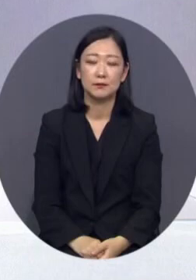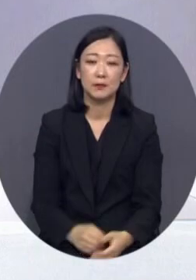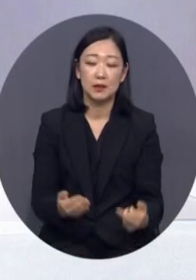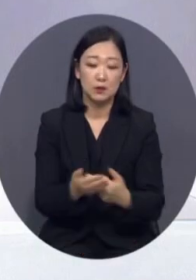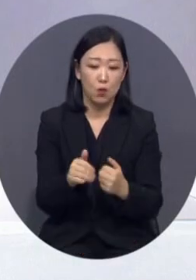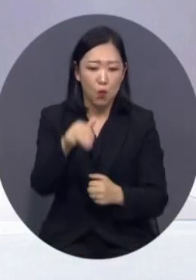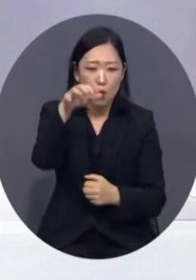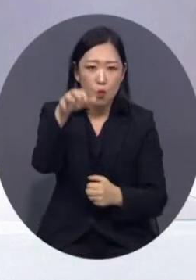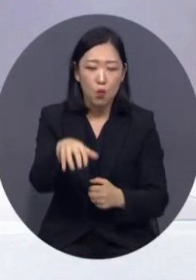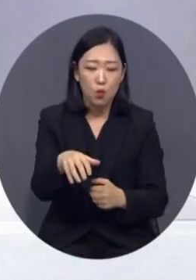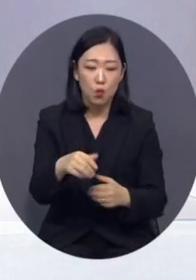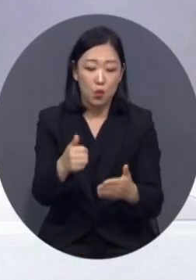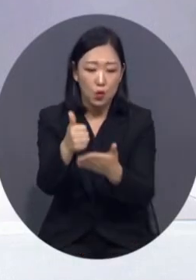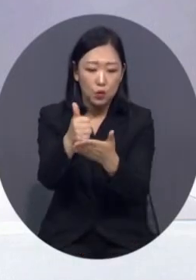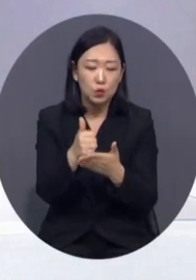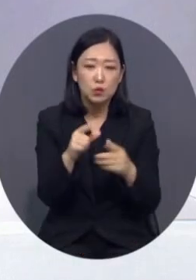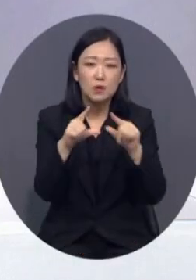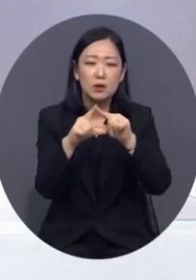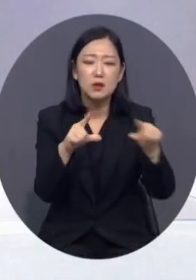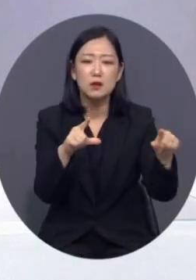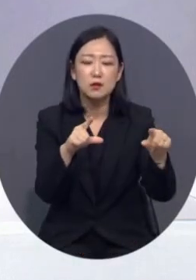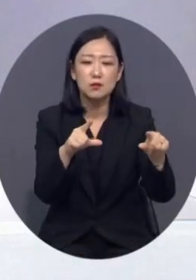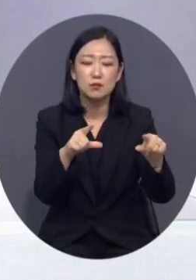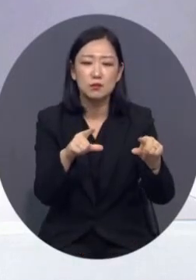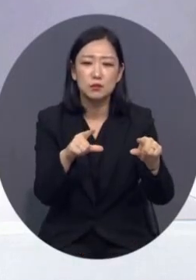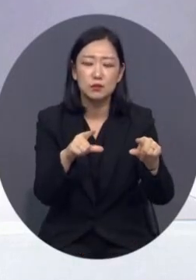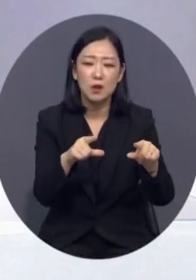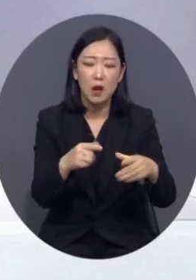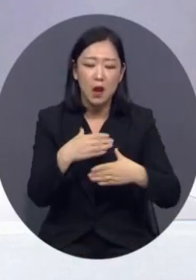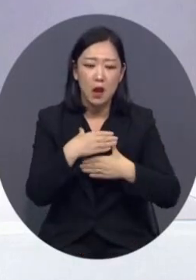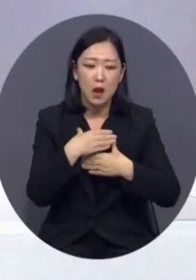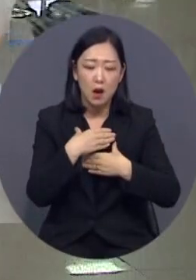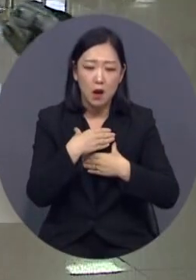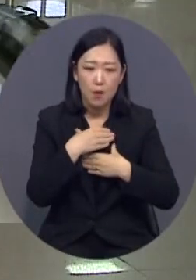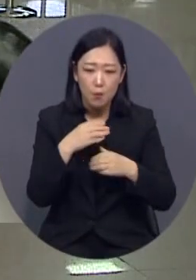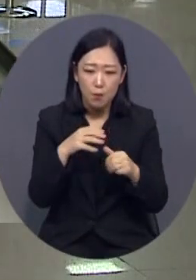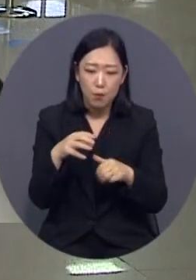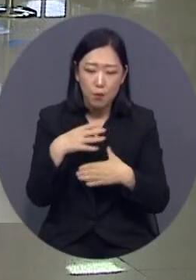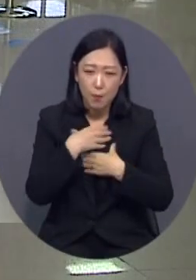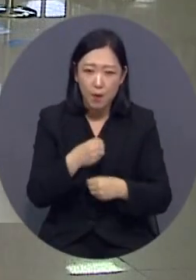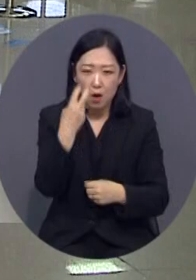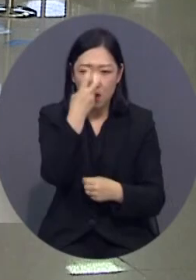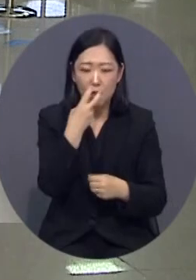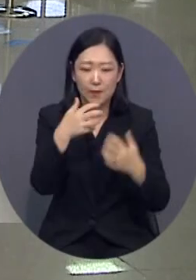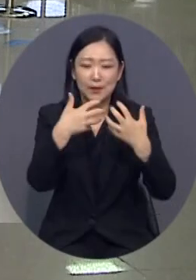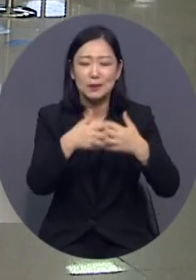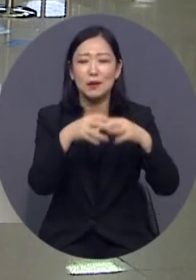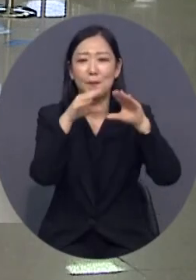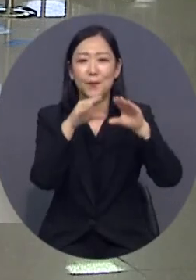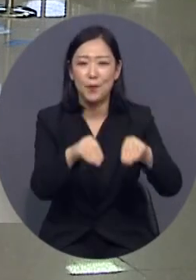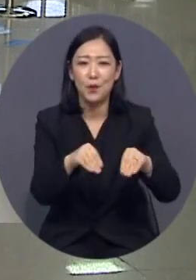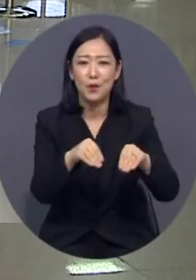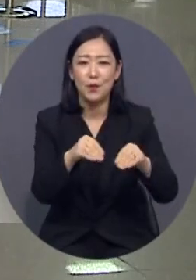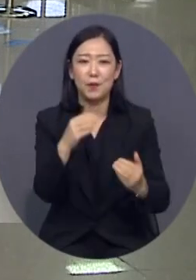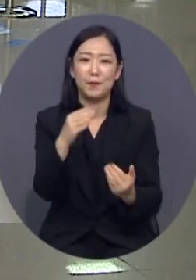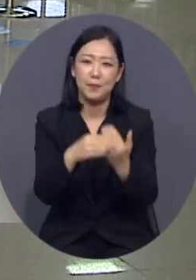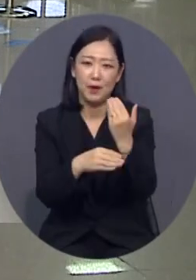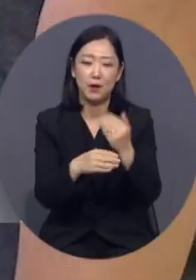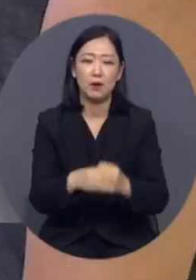제주공항에서 승객 일부가 꺼진 검색들을 통과하는 사고가 두 달 만에 또다시 발생했습니다